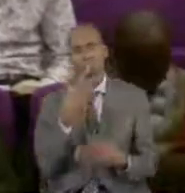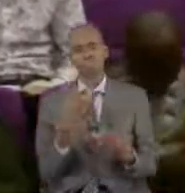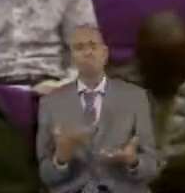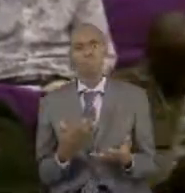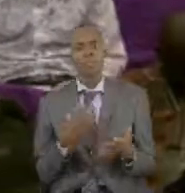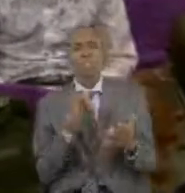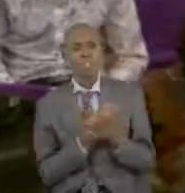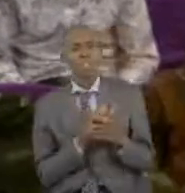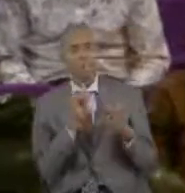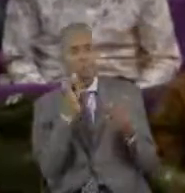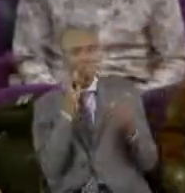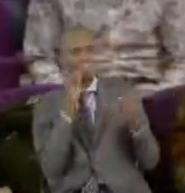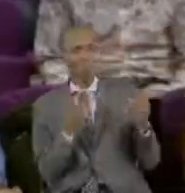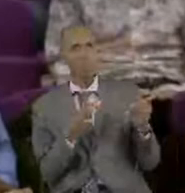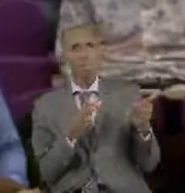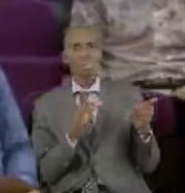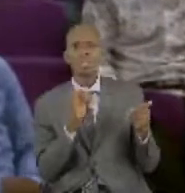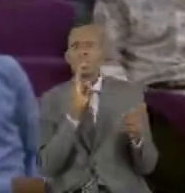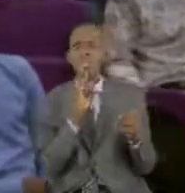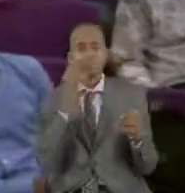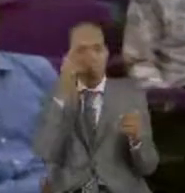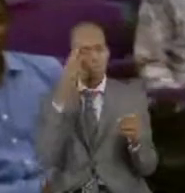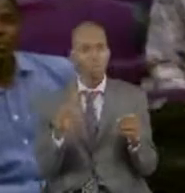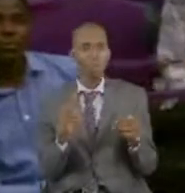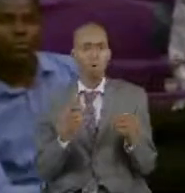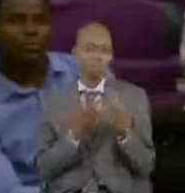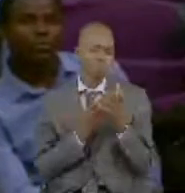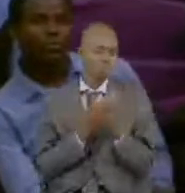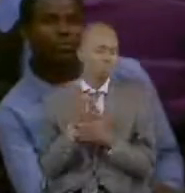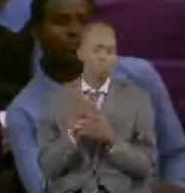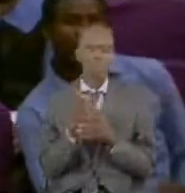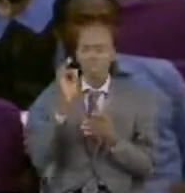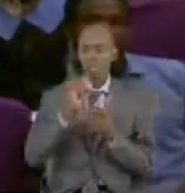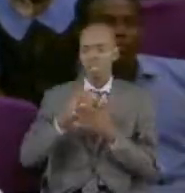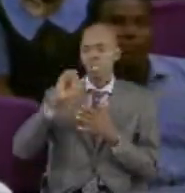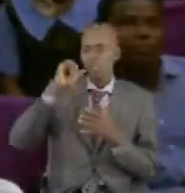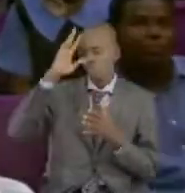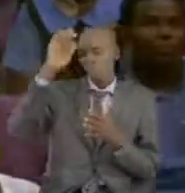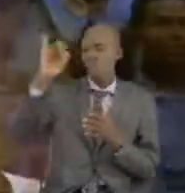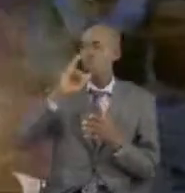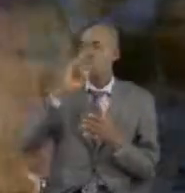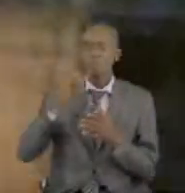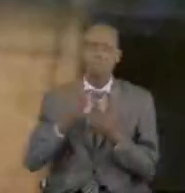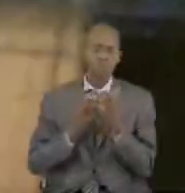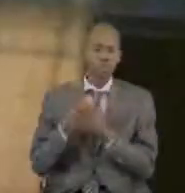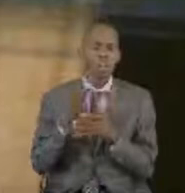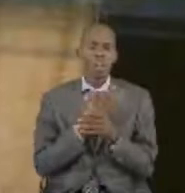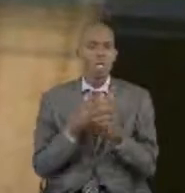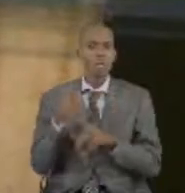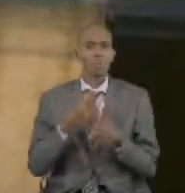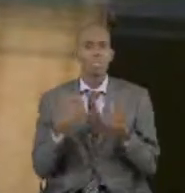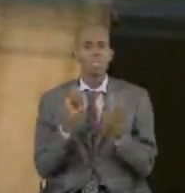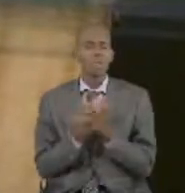ce tome il riait lac ce tome élèves marié loc les gens qui eux étaient